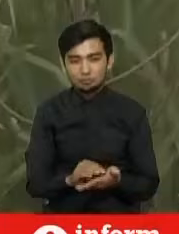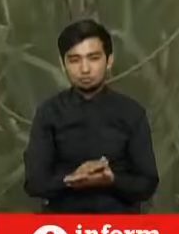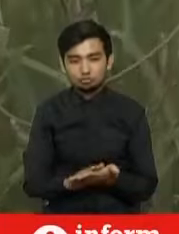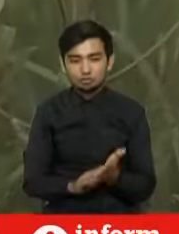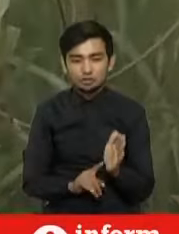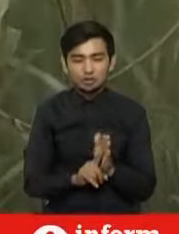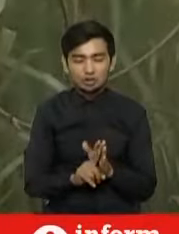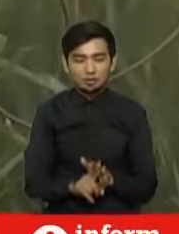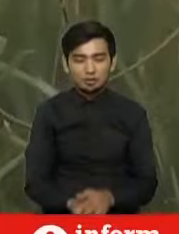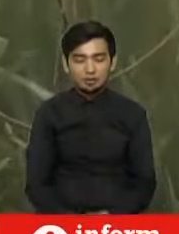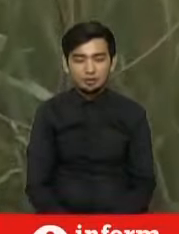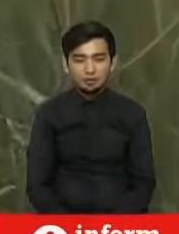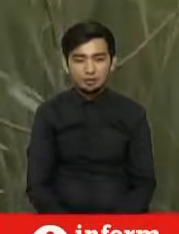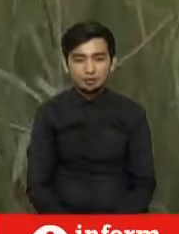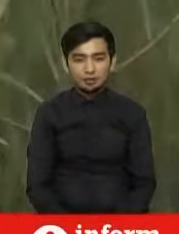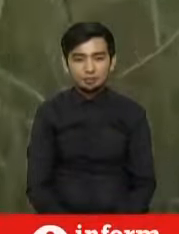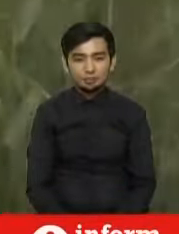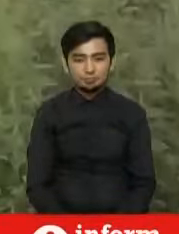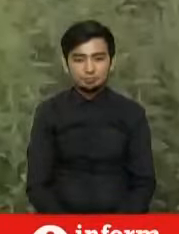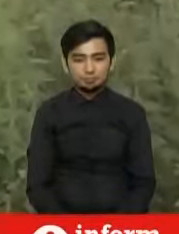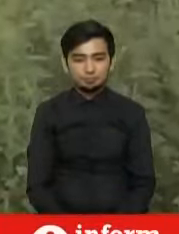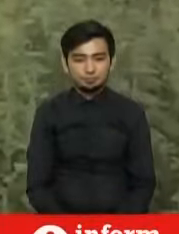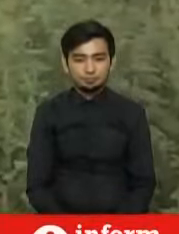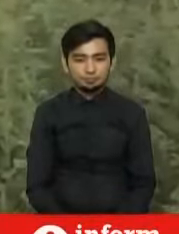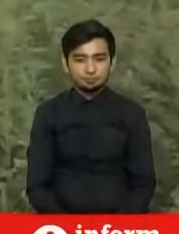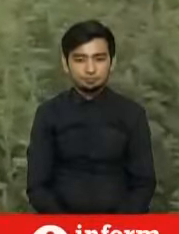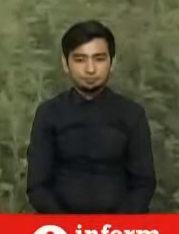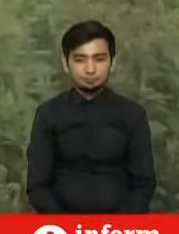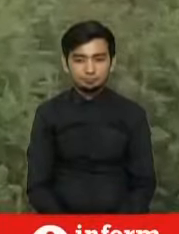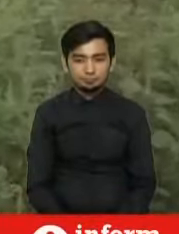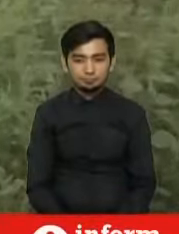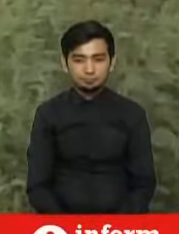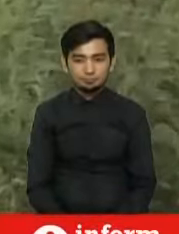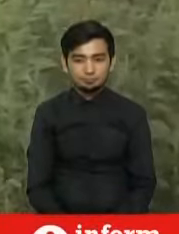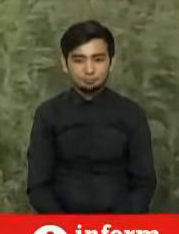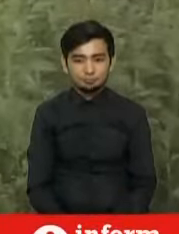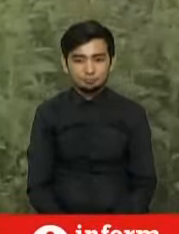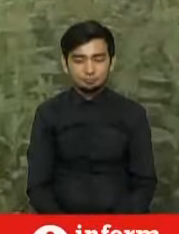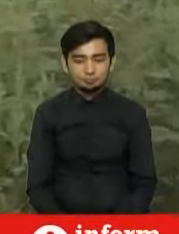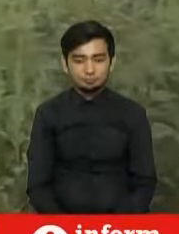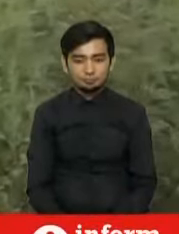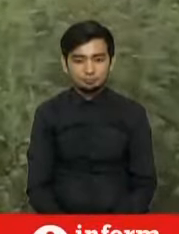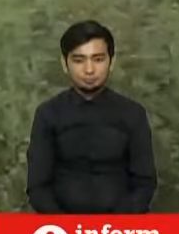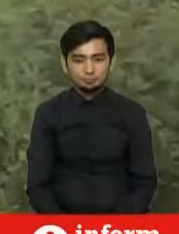Кәмшат Қопаева, Жомарт Құдайбергенов, Информбюро, Ақтөбе облысы.